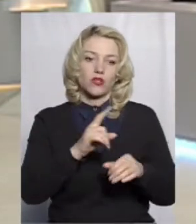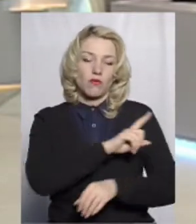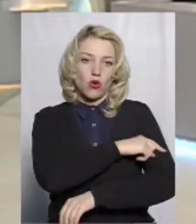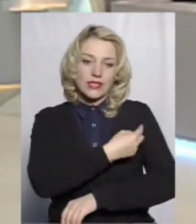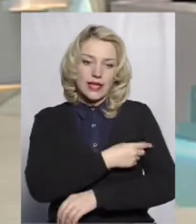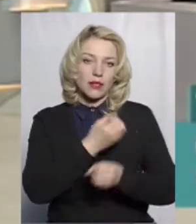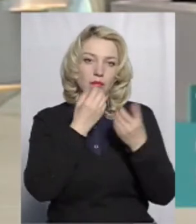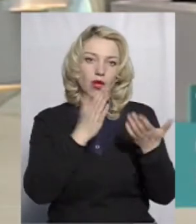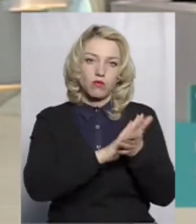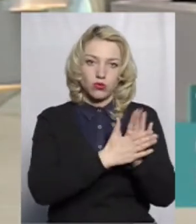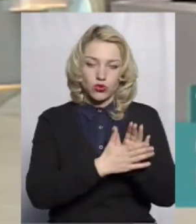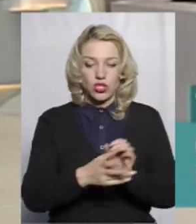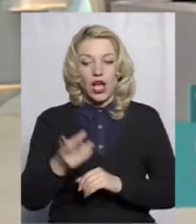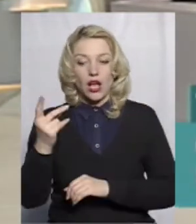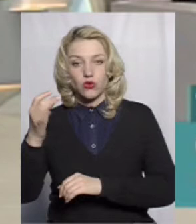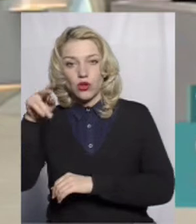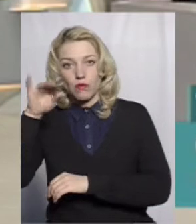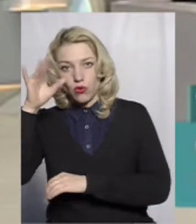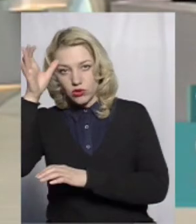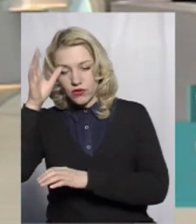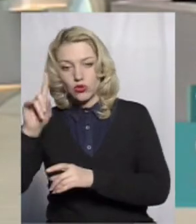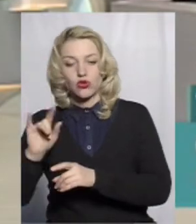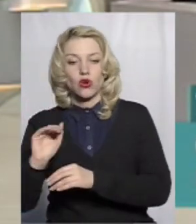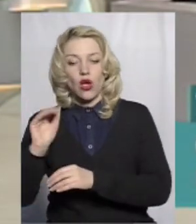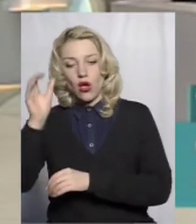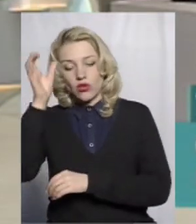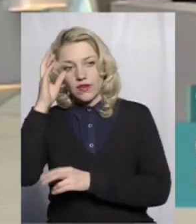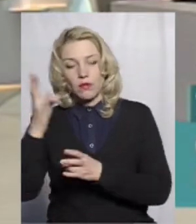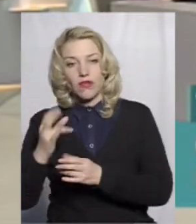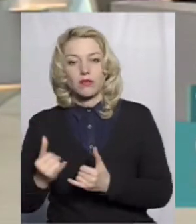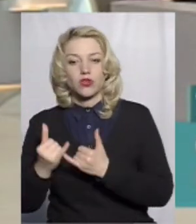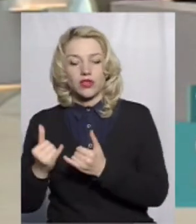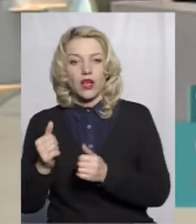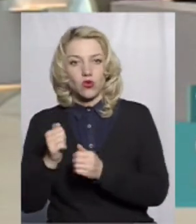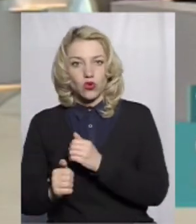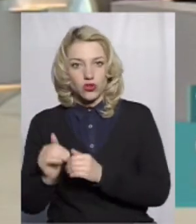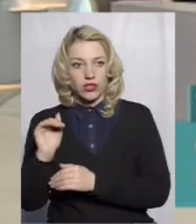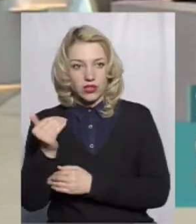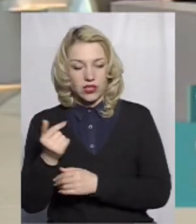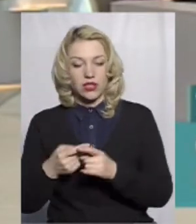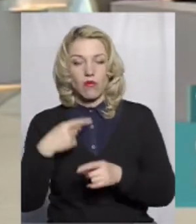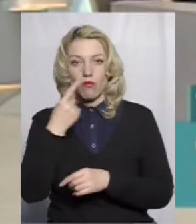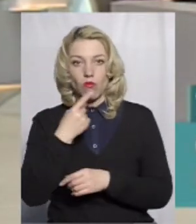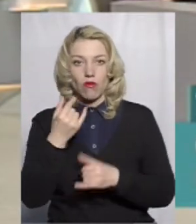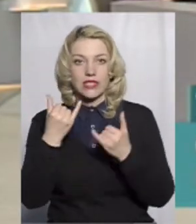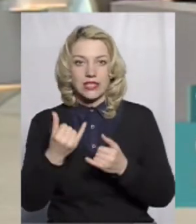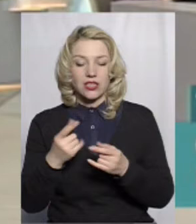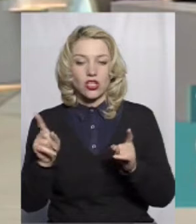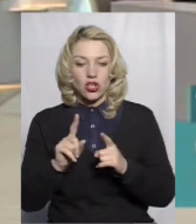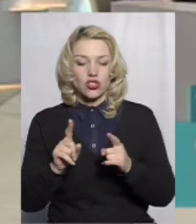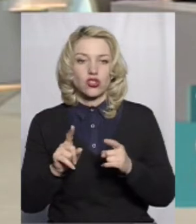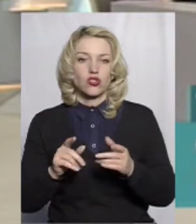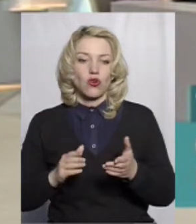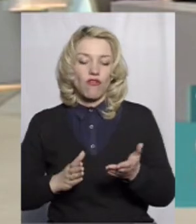яка передбачає, що освіта має бути для кожної дитини. Так. Але йде мова про те, що видів